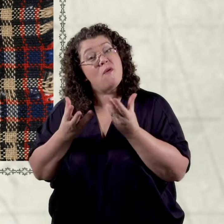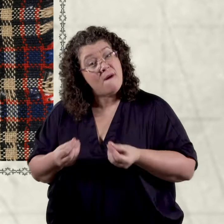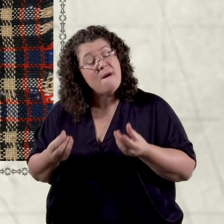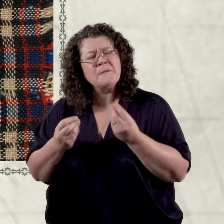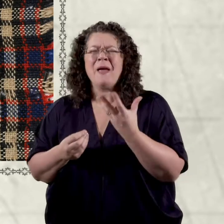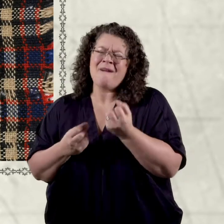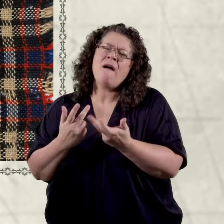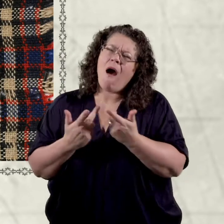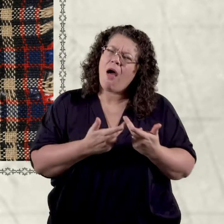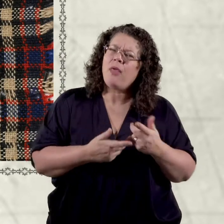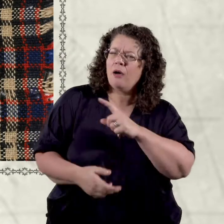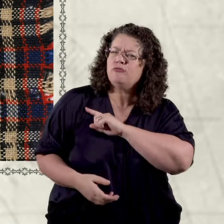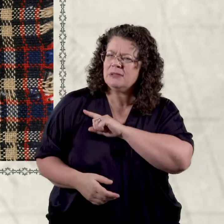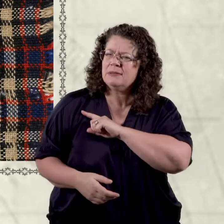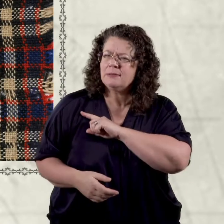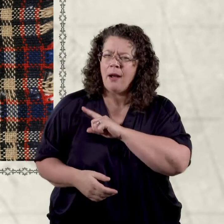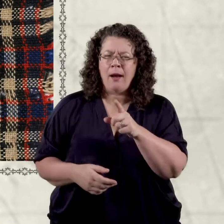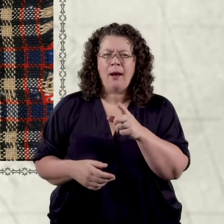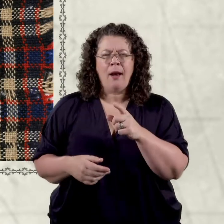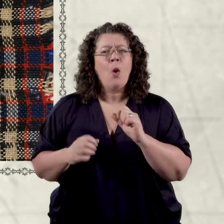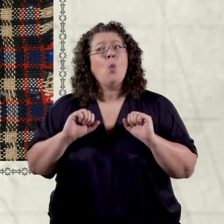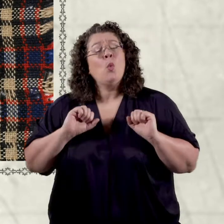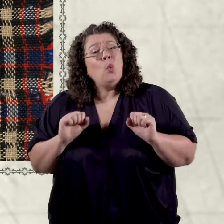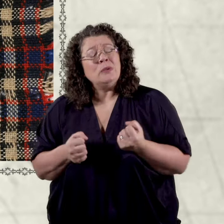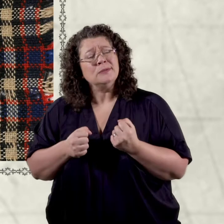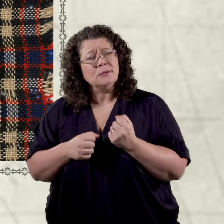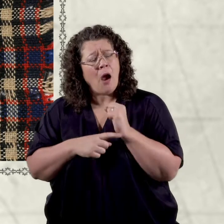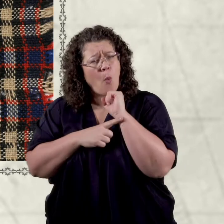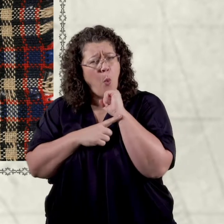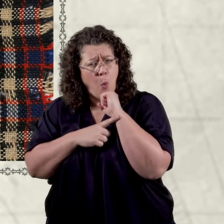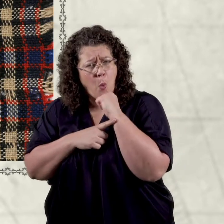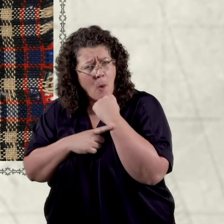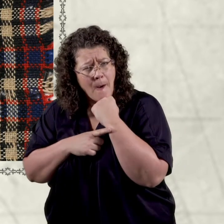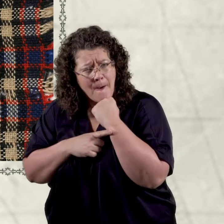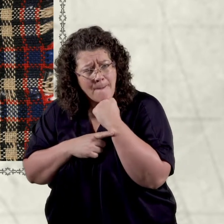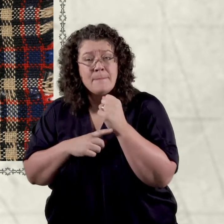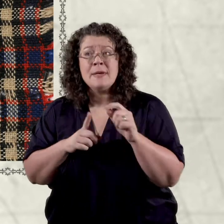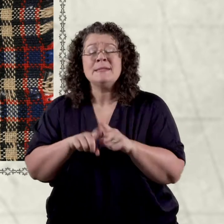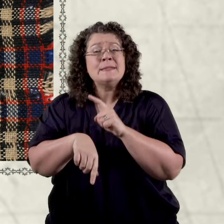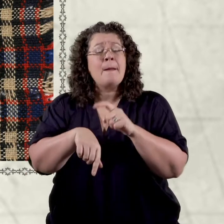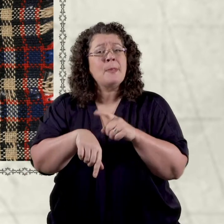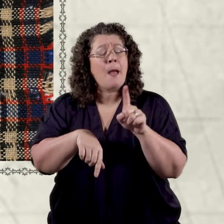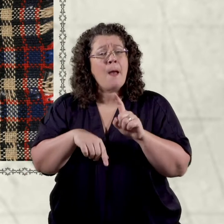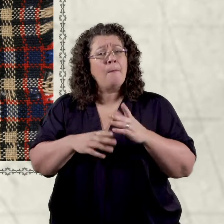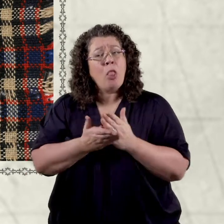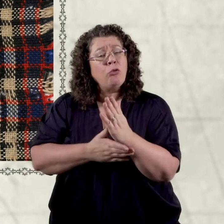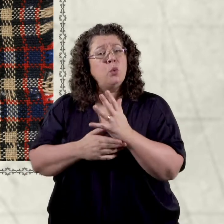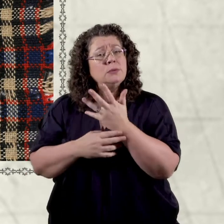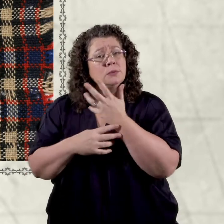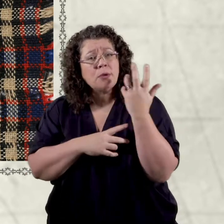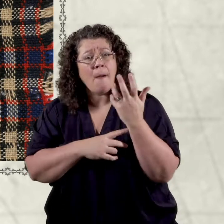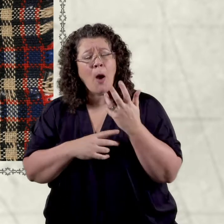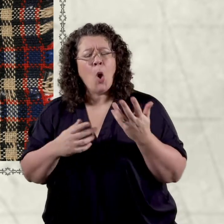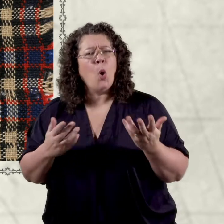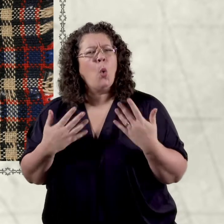rheswm arall i ddweud y gwir. Mae'n eich cadw chi'n gynnes yn y gaeaf, ond eto'n cadw chi'n cŵl ac yn ffres yn y